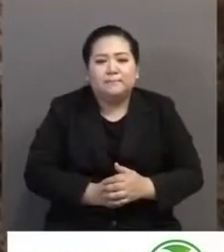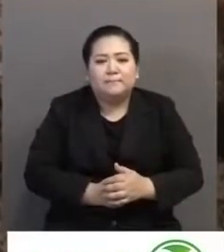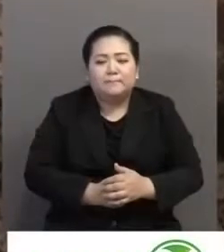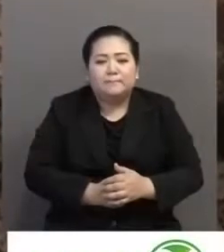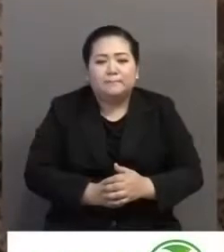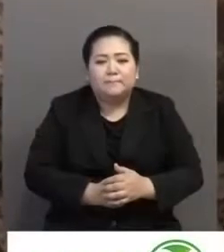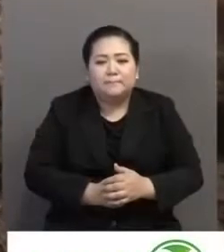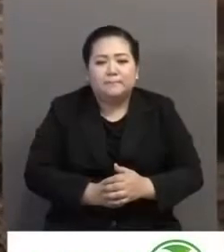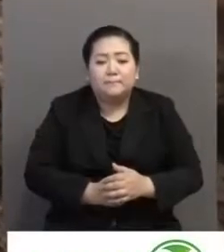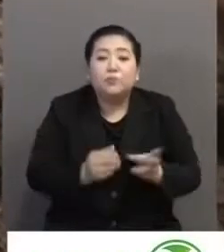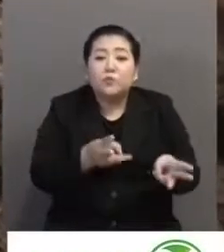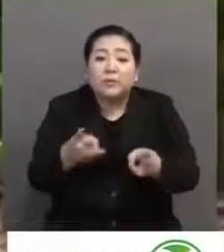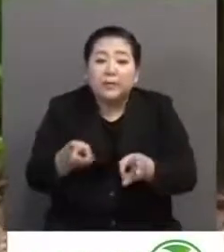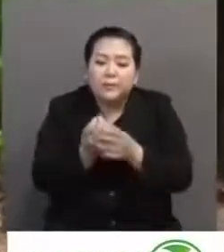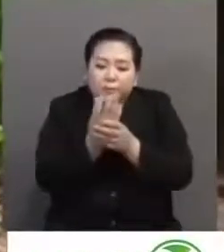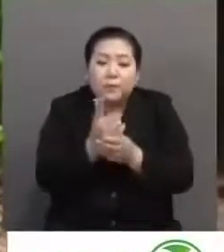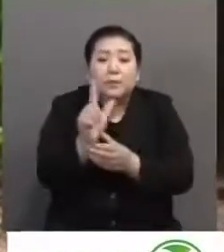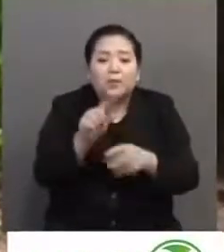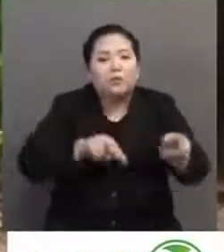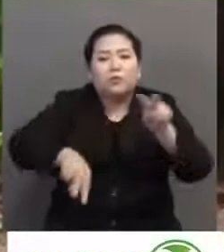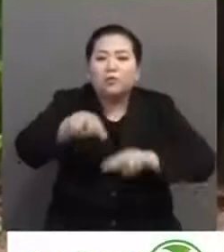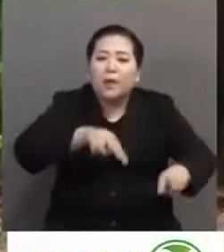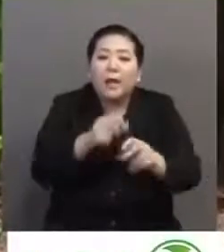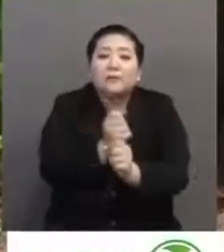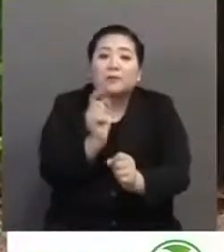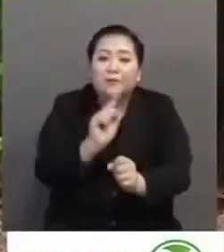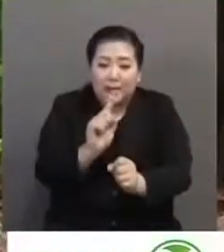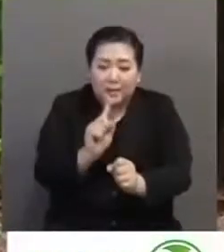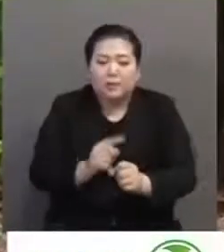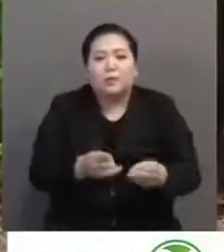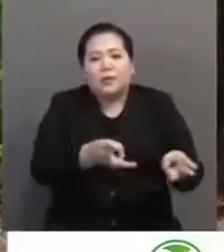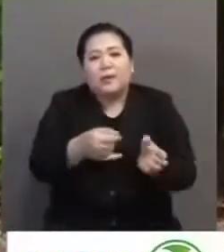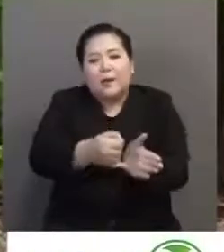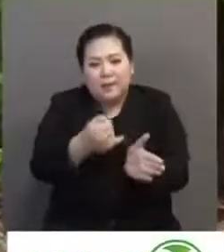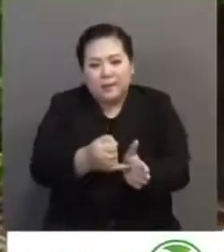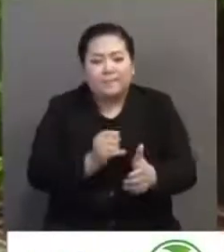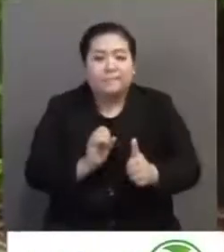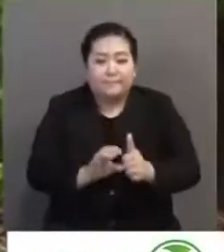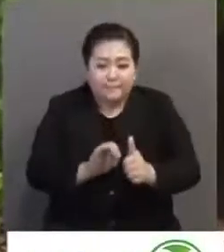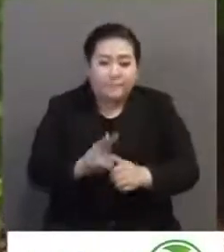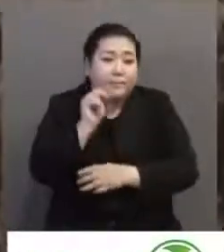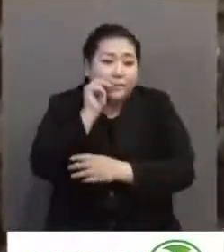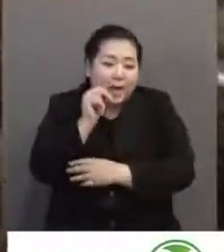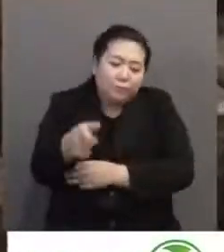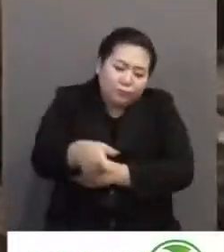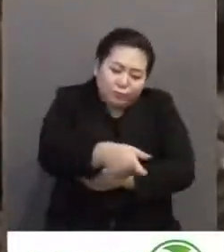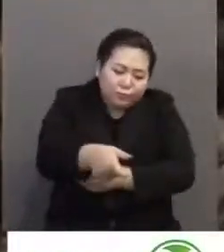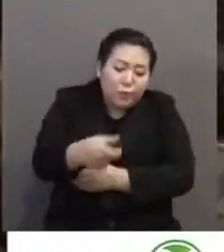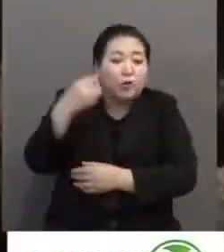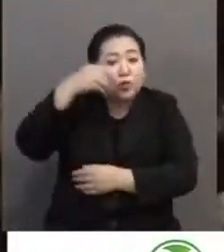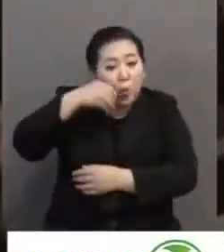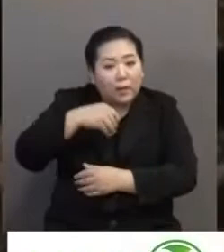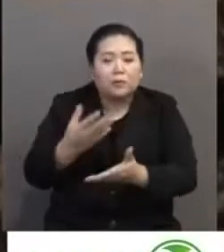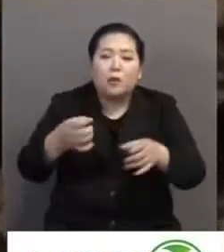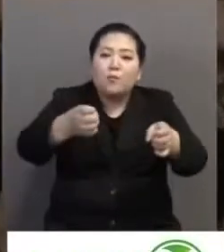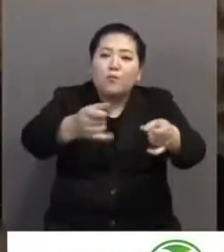สำหรับวิธีการดูแลต้นดาวเรืองเกษตรกรได้แนะนำวิธีง่ายๆคือการหมั่นรดน้ำทุกวันหรืออาจจะซื้อปุ๋ยที่ข